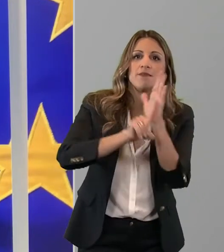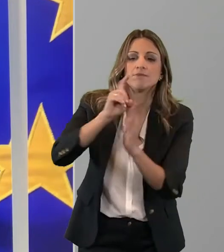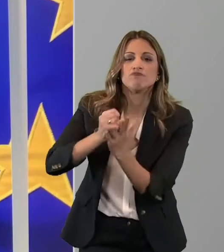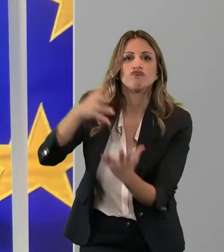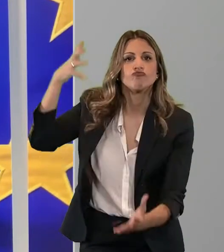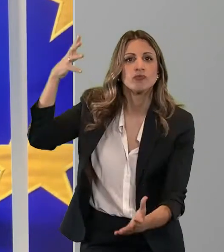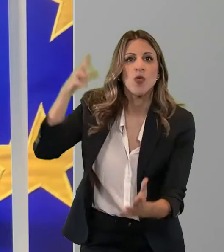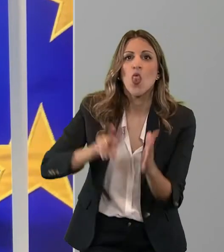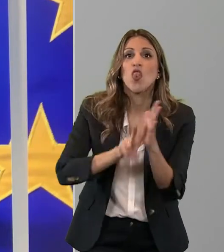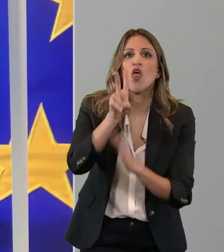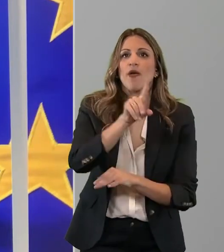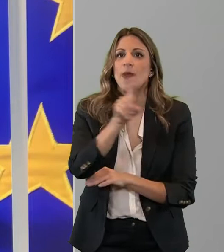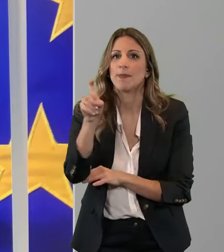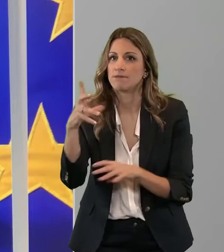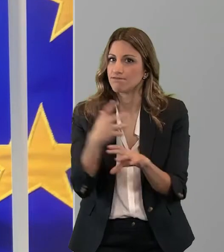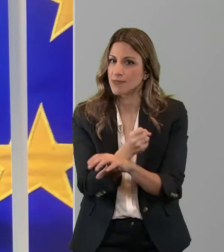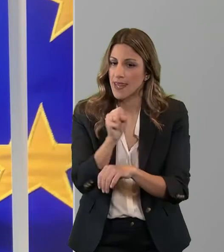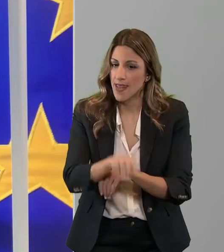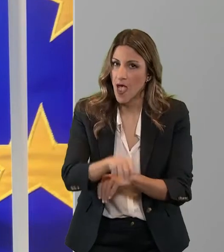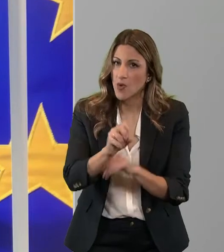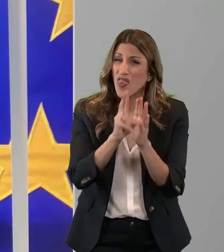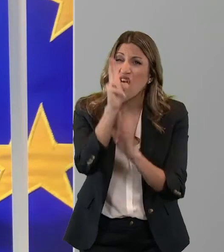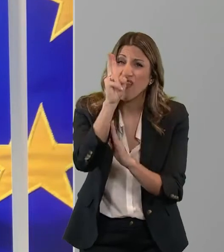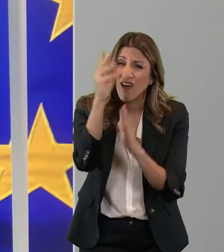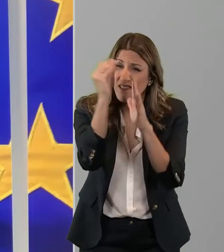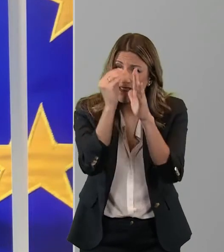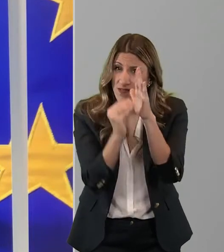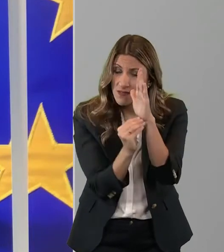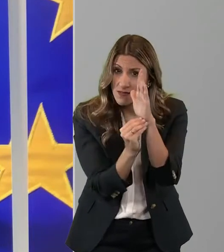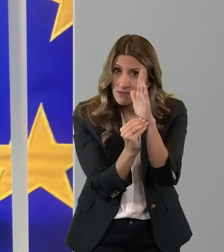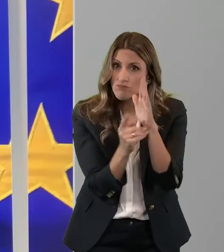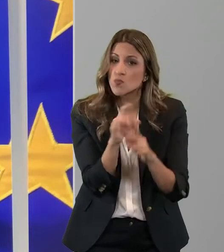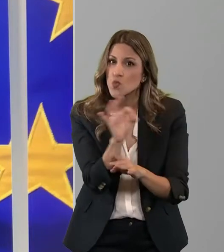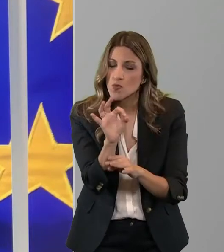απόδοσης. Δεν θα είναι σε κενό, θα είναι με μετρήσιμες